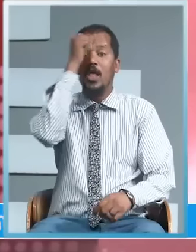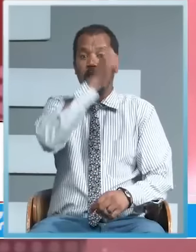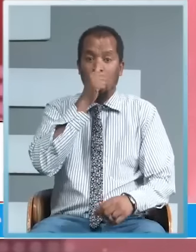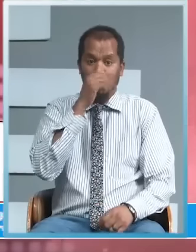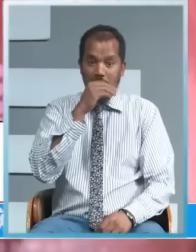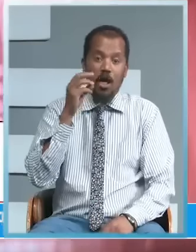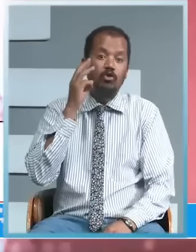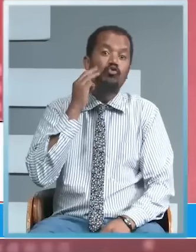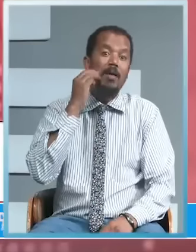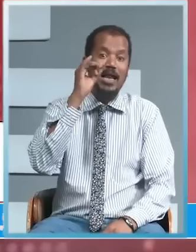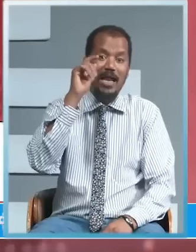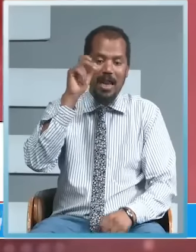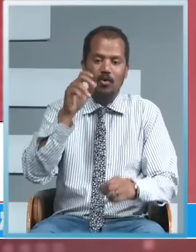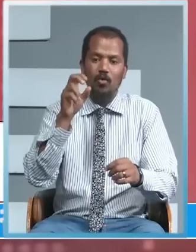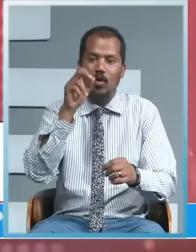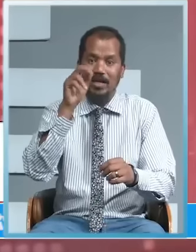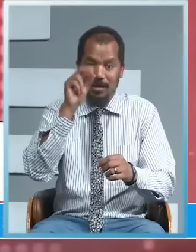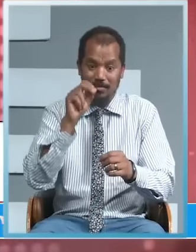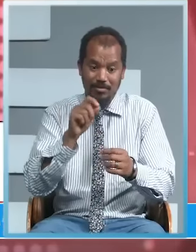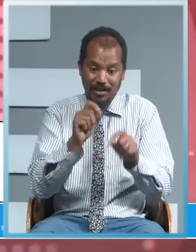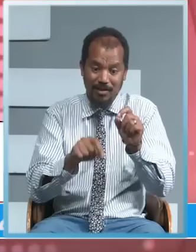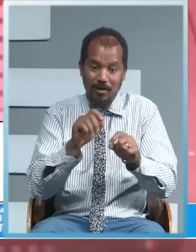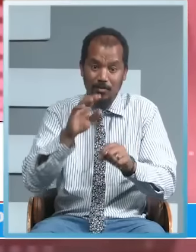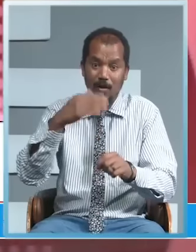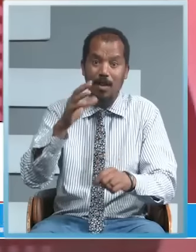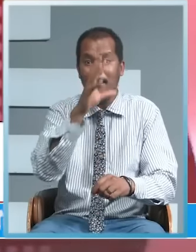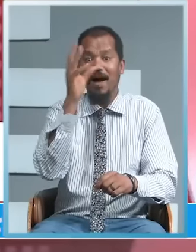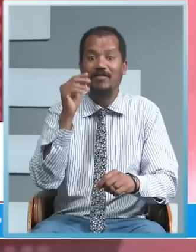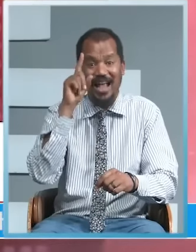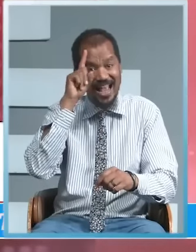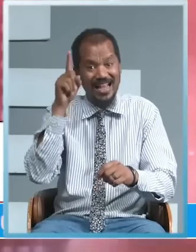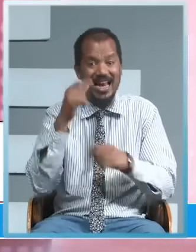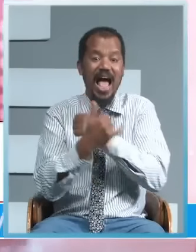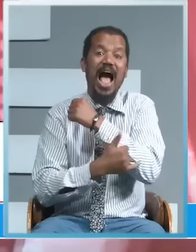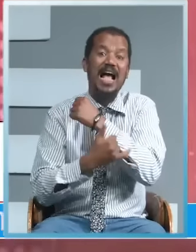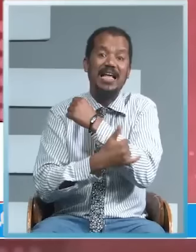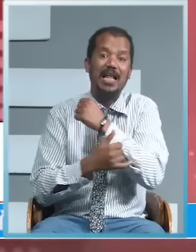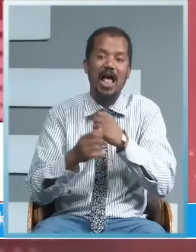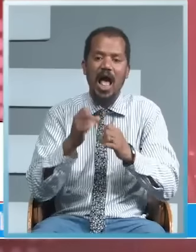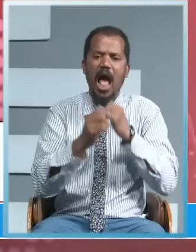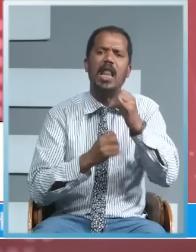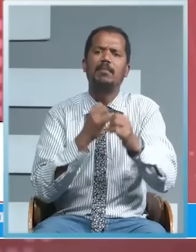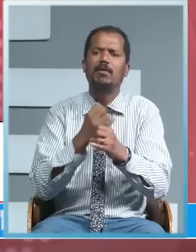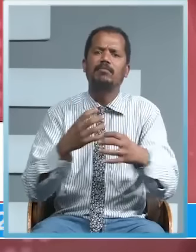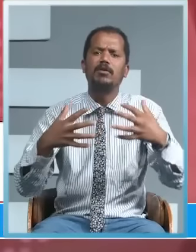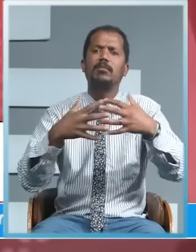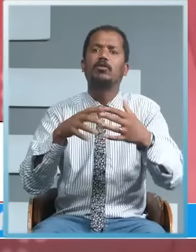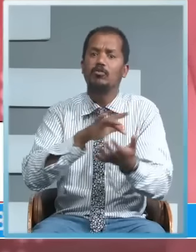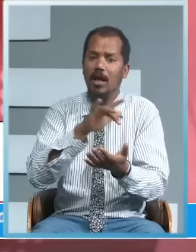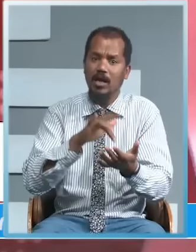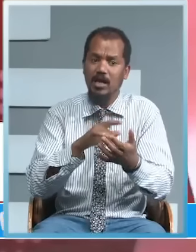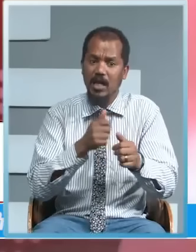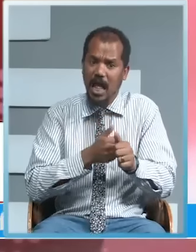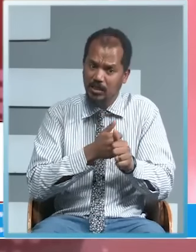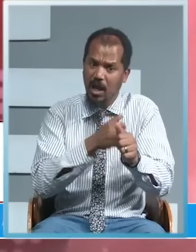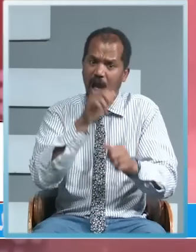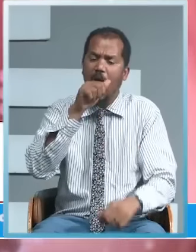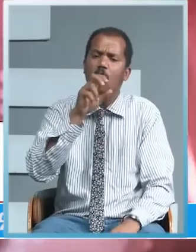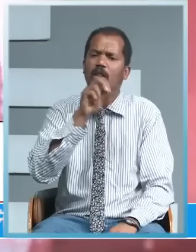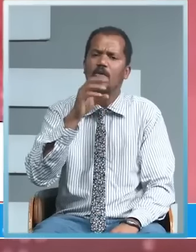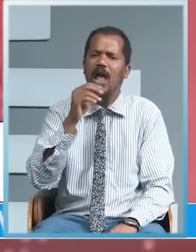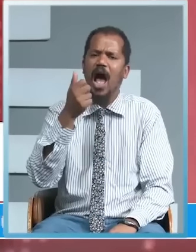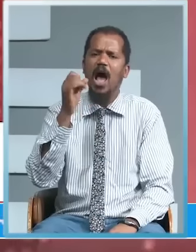የኢትዮጵያና የሶማሊላንድ የወደብ ስምምነት ከተፈረመ በኋላ በአፍሪካ ቀንድ ሀገራት ዓለም አቀፋዊ ህብረቶች መካከለ ያስከተለው